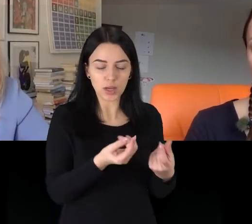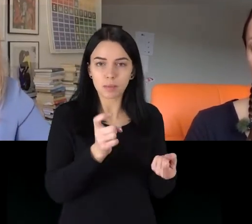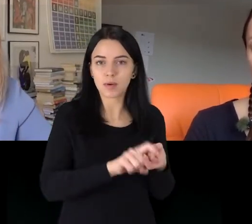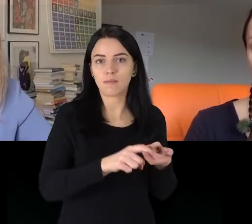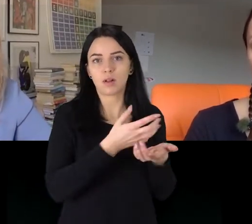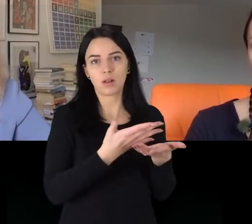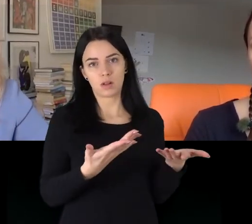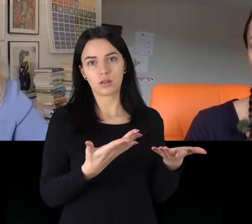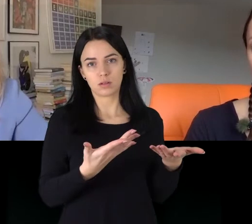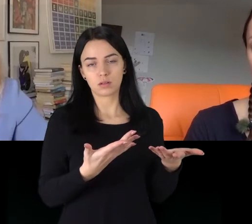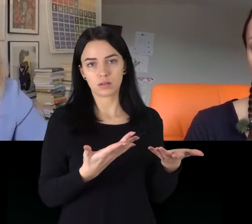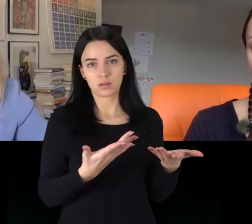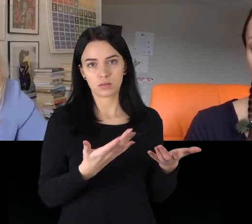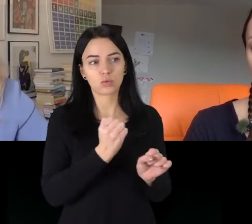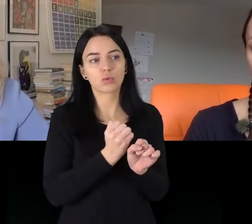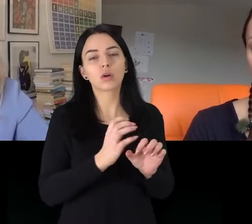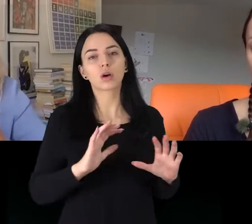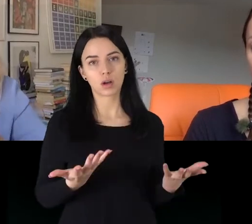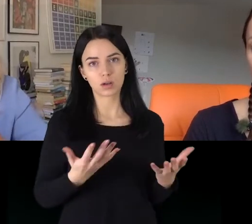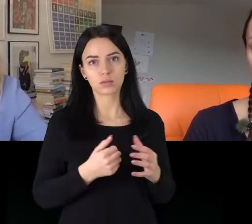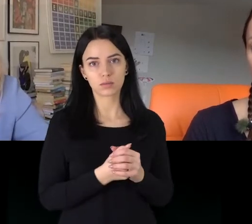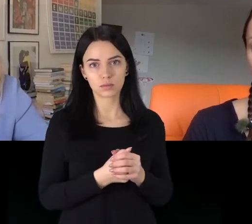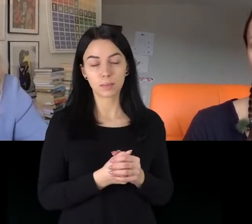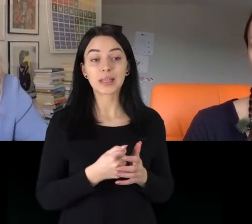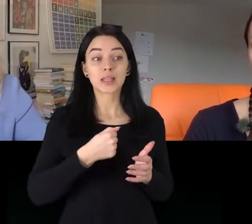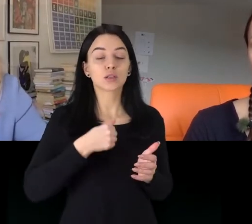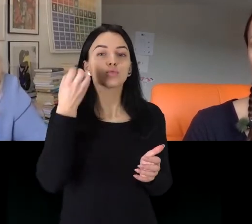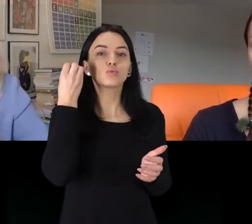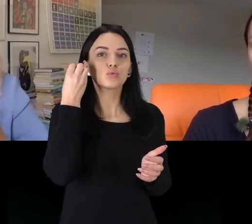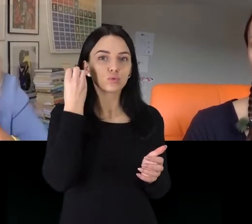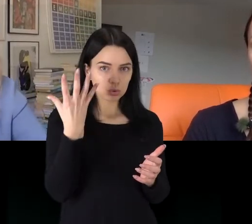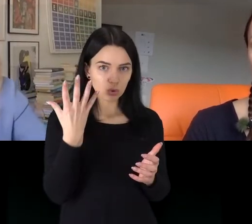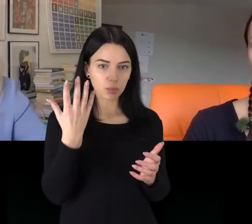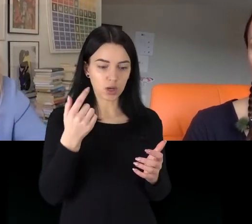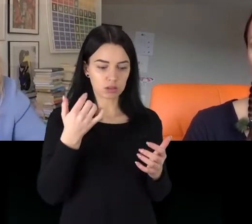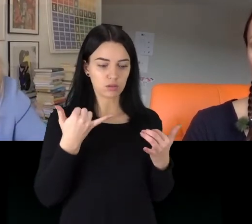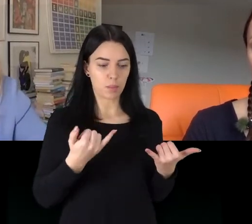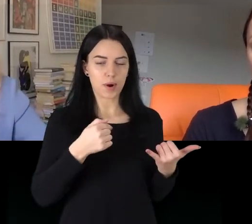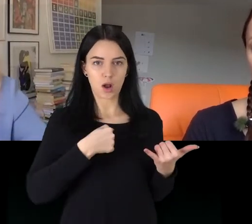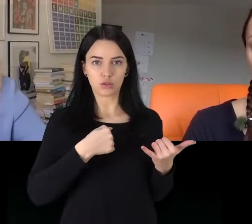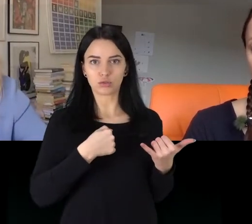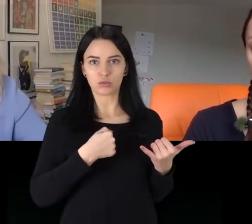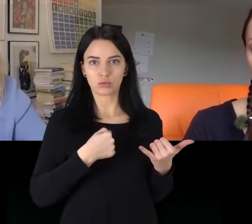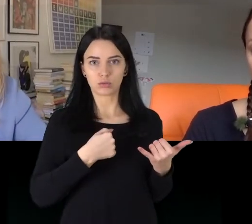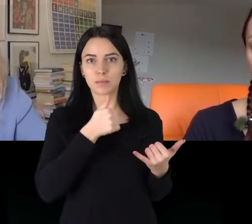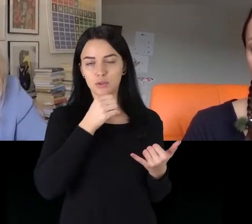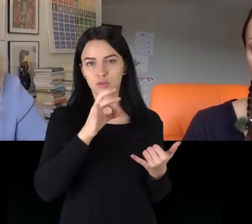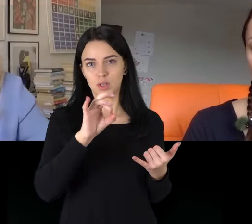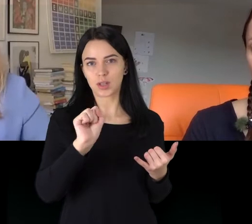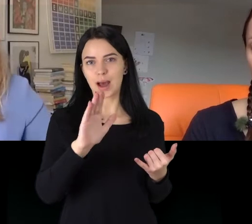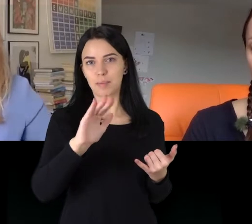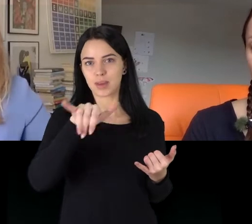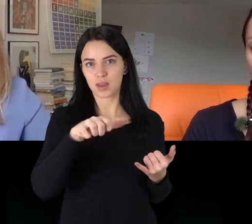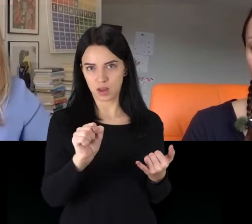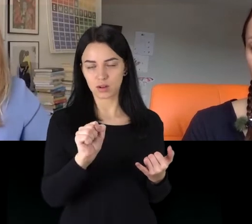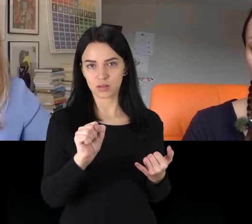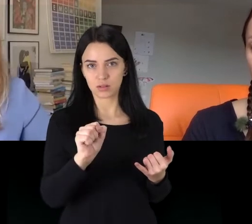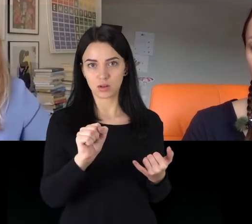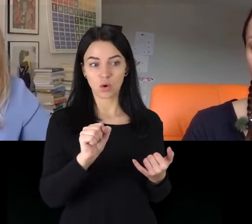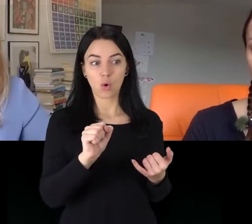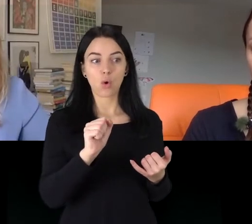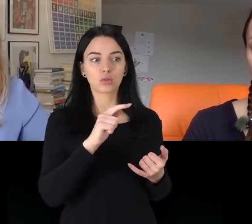dabar? Ar ne? Tai tada aš suprantu, kad štai esu aš, tarkim, Gabija, ar ne? Ir štai čia yra